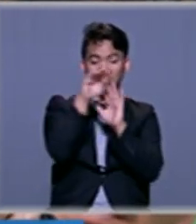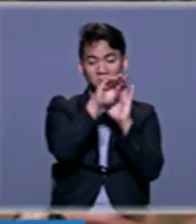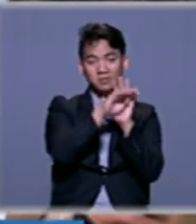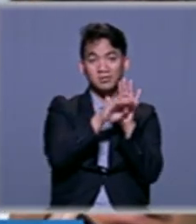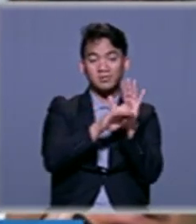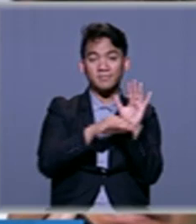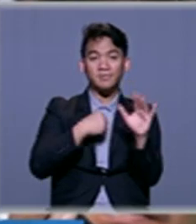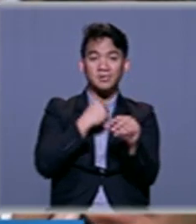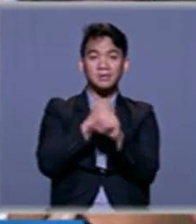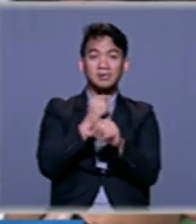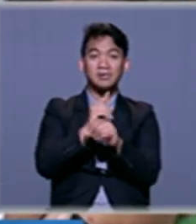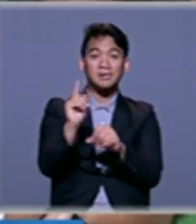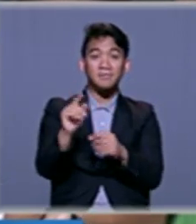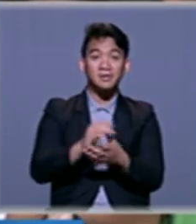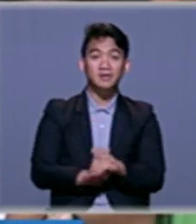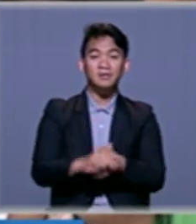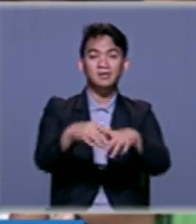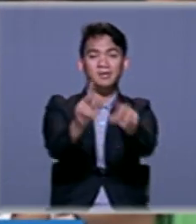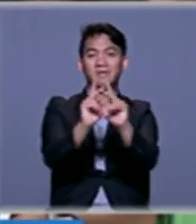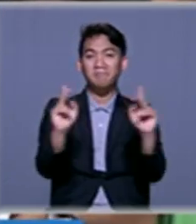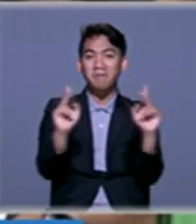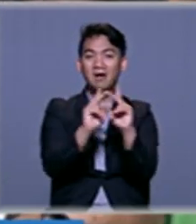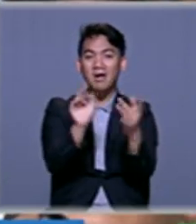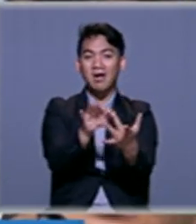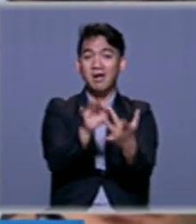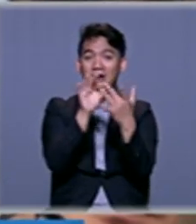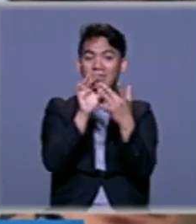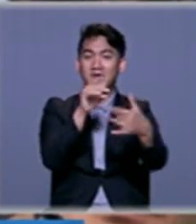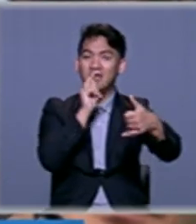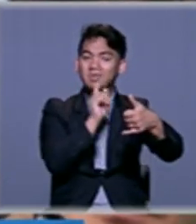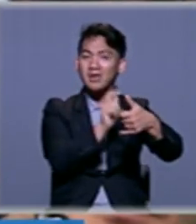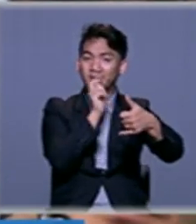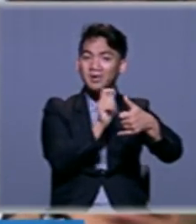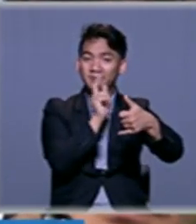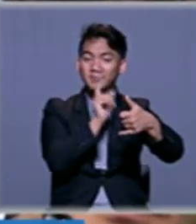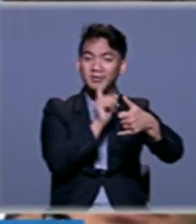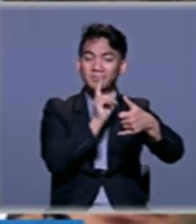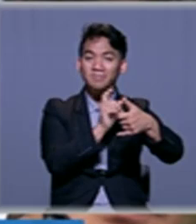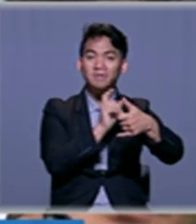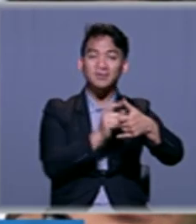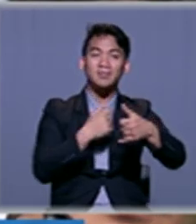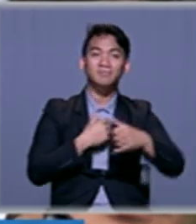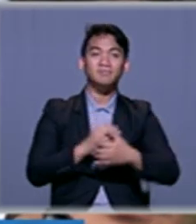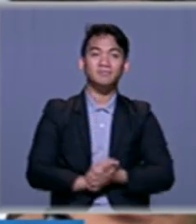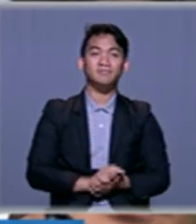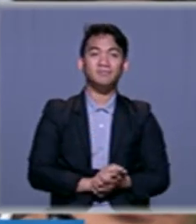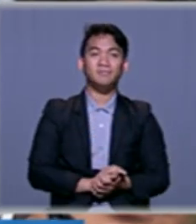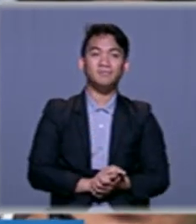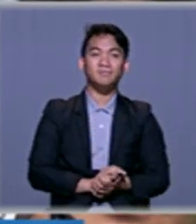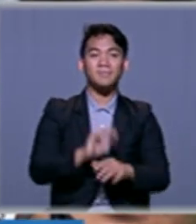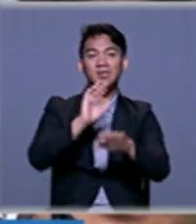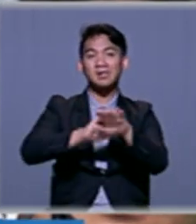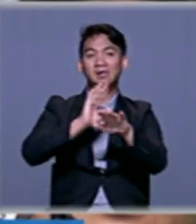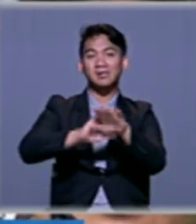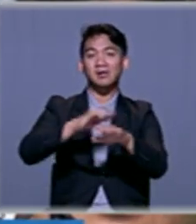คดีนี้ก็คือการตั้งคณะกรรมการขึ้นมาสอบสวนคดีนะครับแล้วก็จะมีการเรียกพวกเ